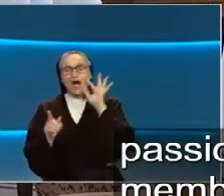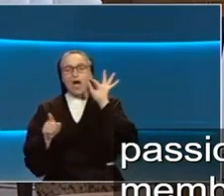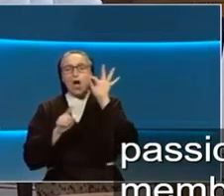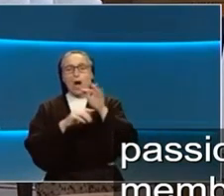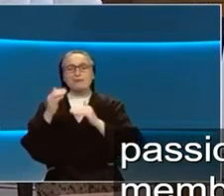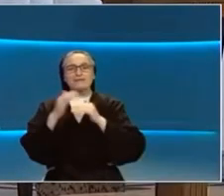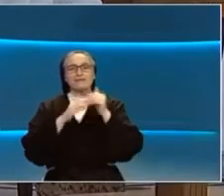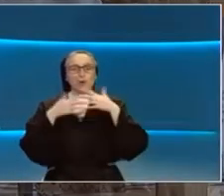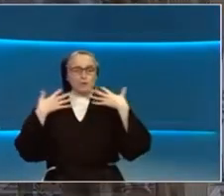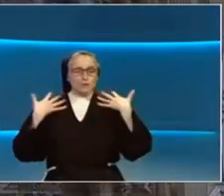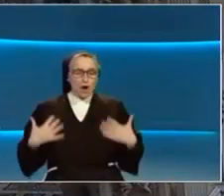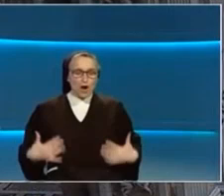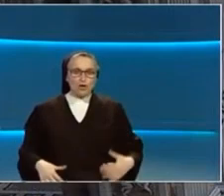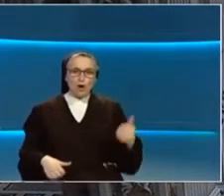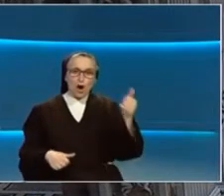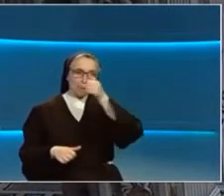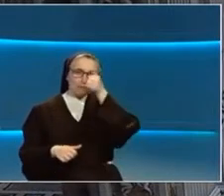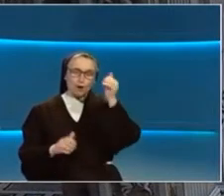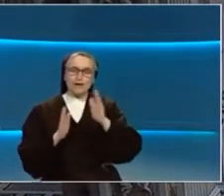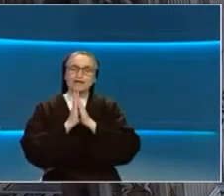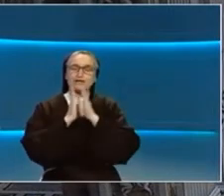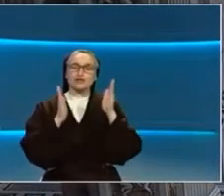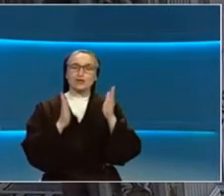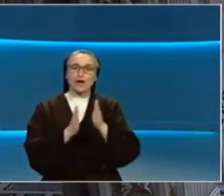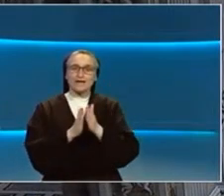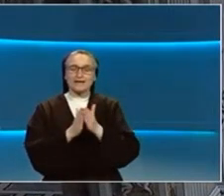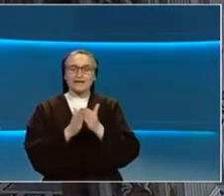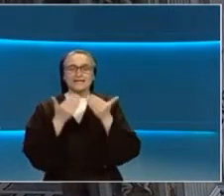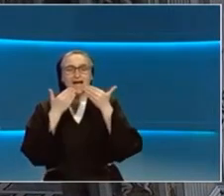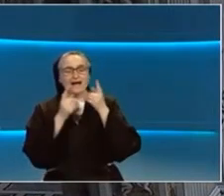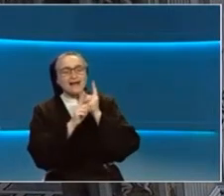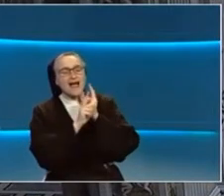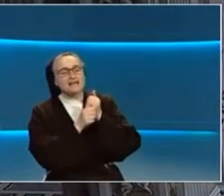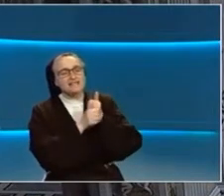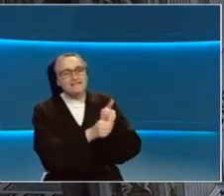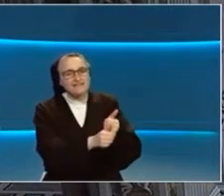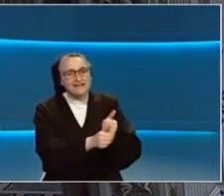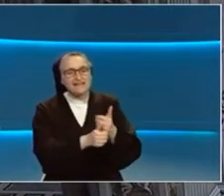del corpo di Cristo nella fede e nella carità.